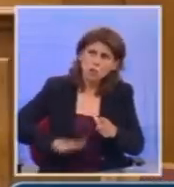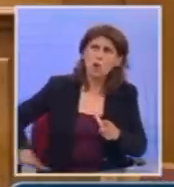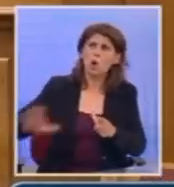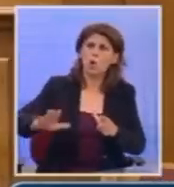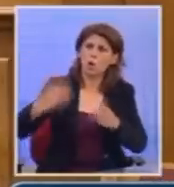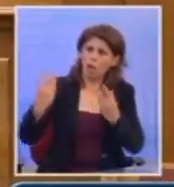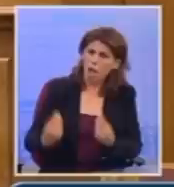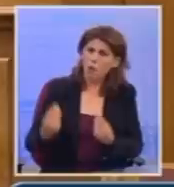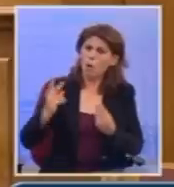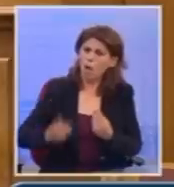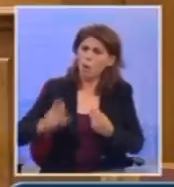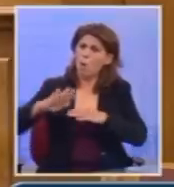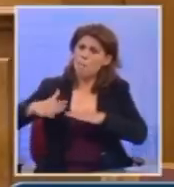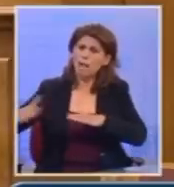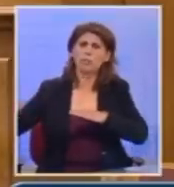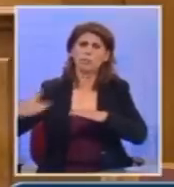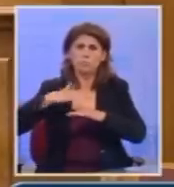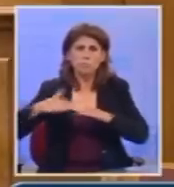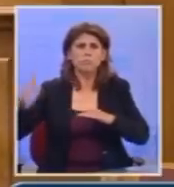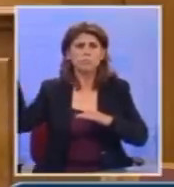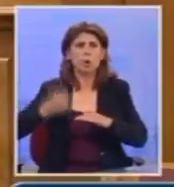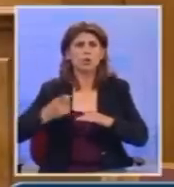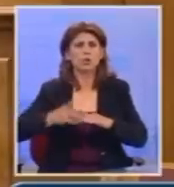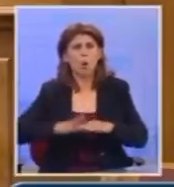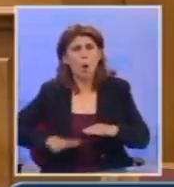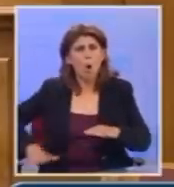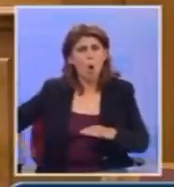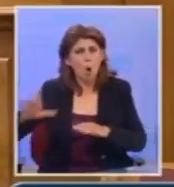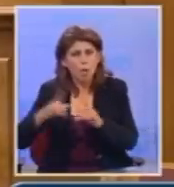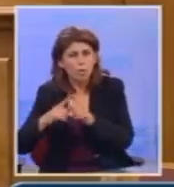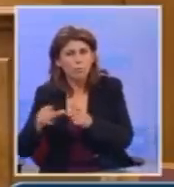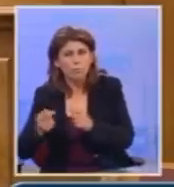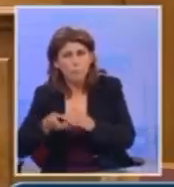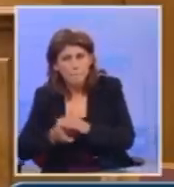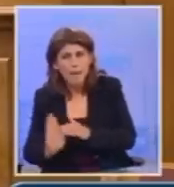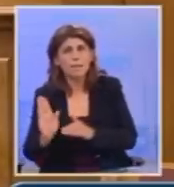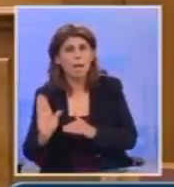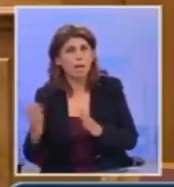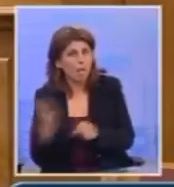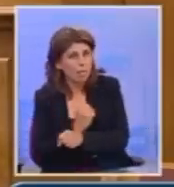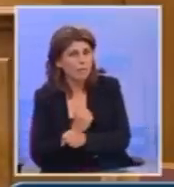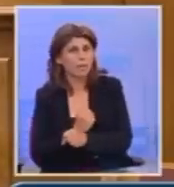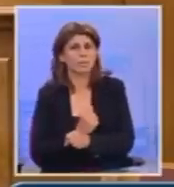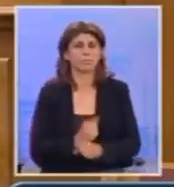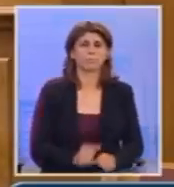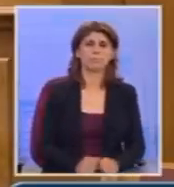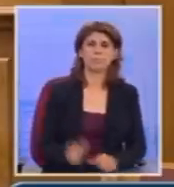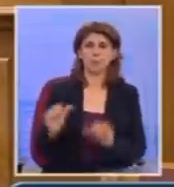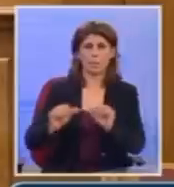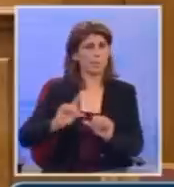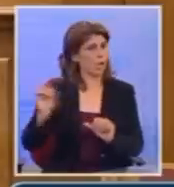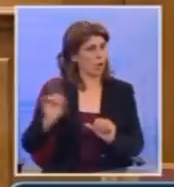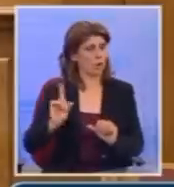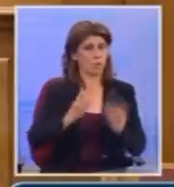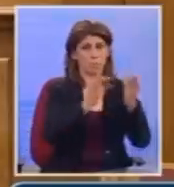Με εξετάσεις θα συνεχίσουν να παίρνουν μαθητές, όχι τα πειραματικά, αλλά τα πρότυπα σχολεία,